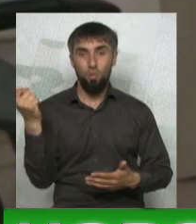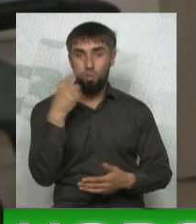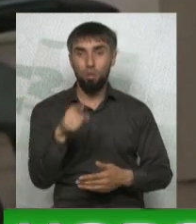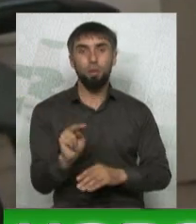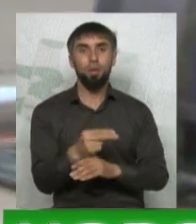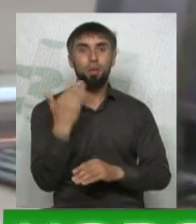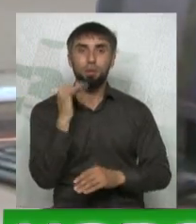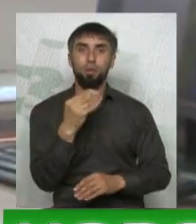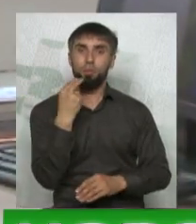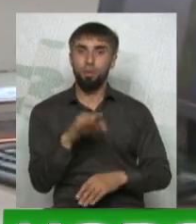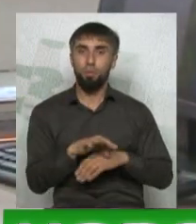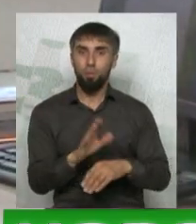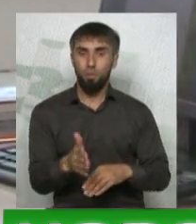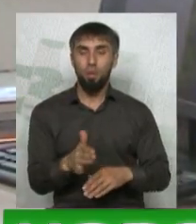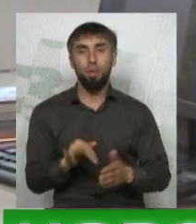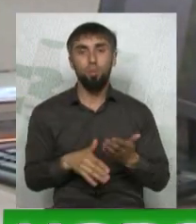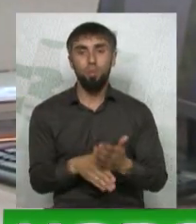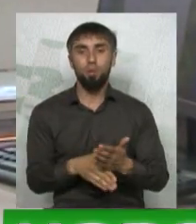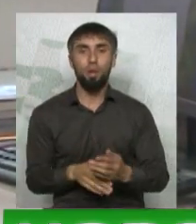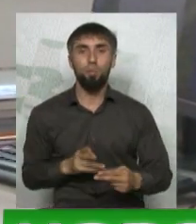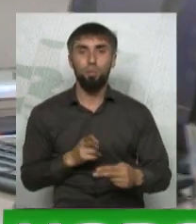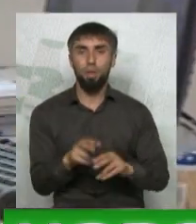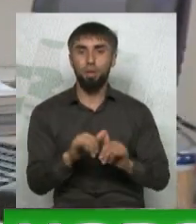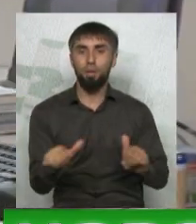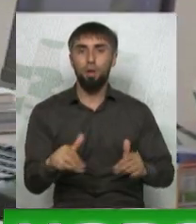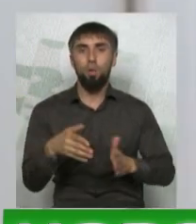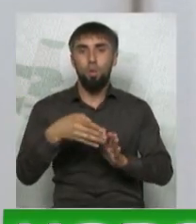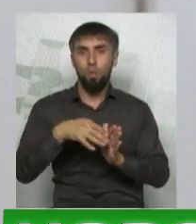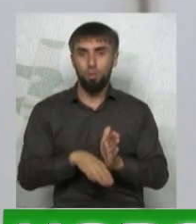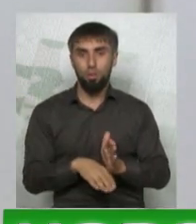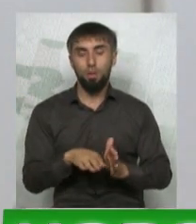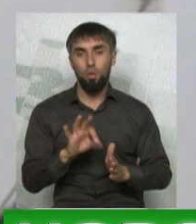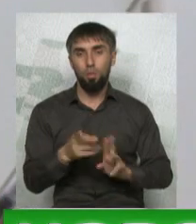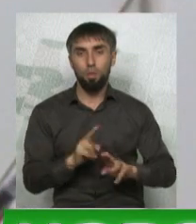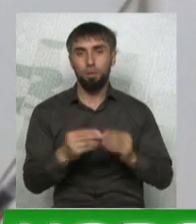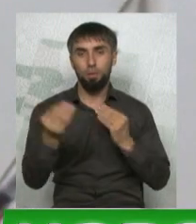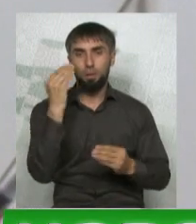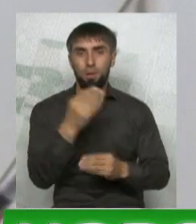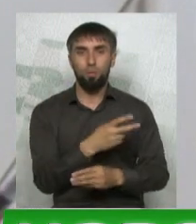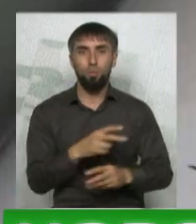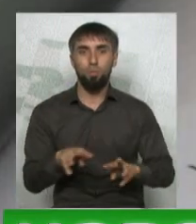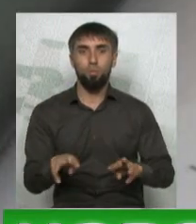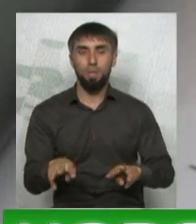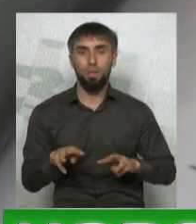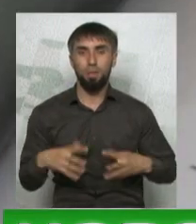успешному и эффективному исходу, а также помогают предотвращать развитие осложнений. Об этом напоминают в Минздраве.